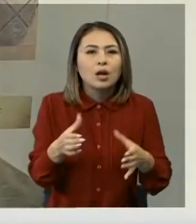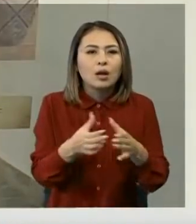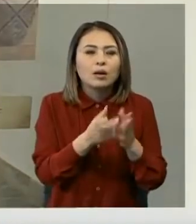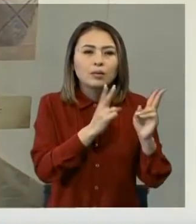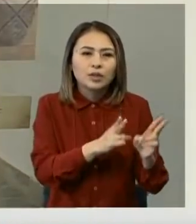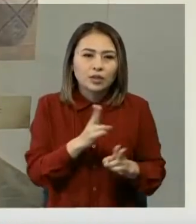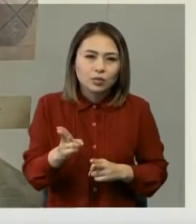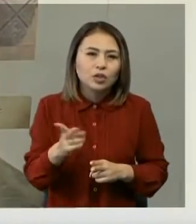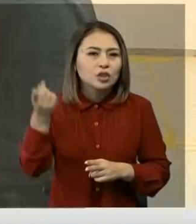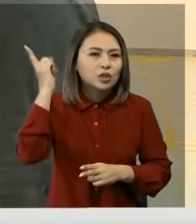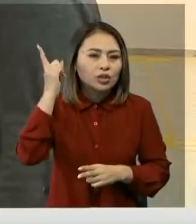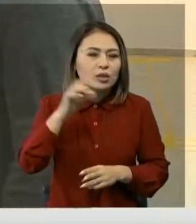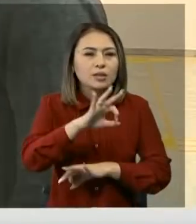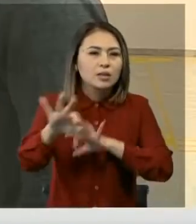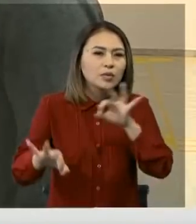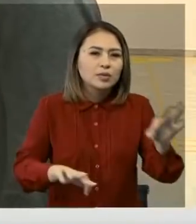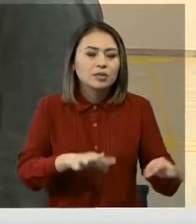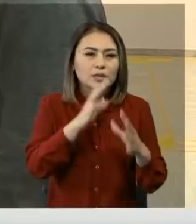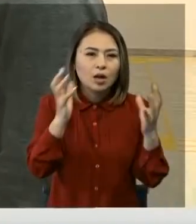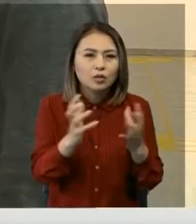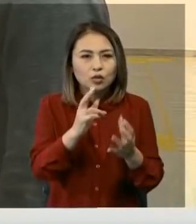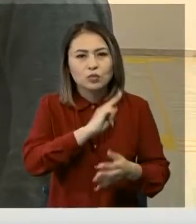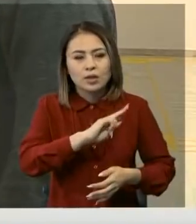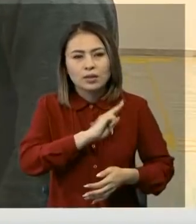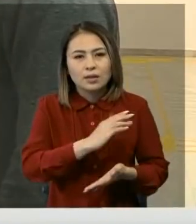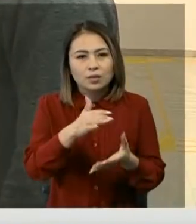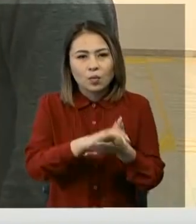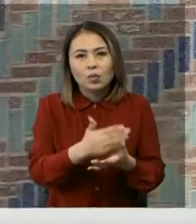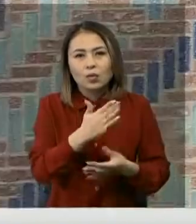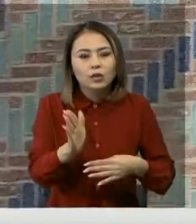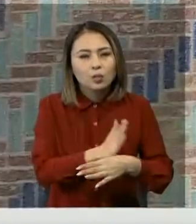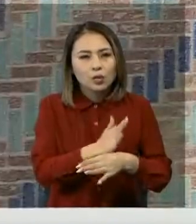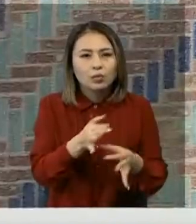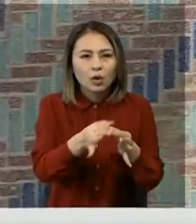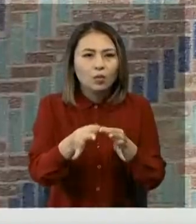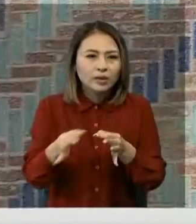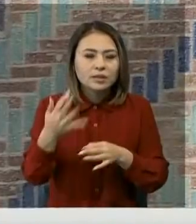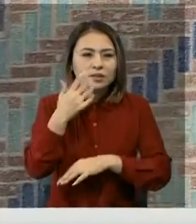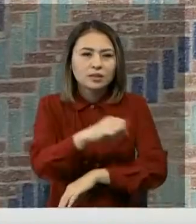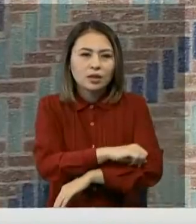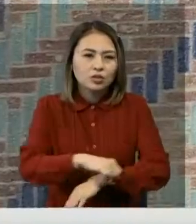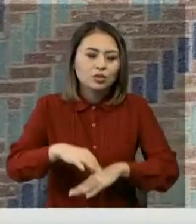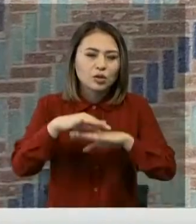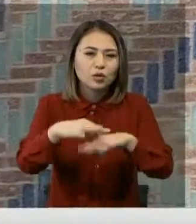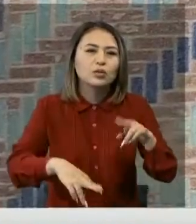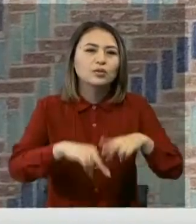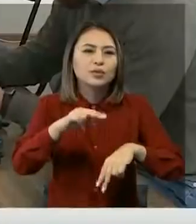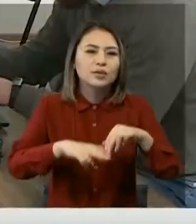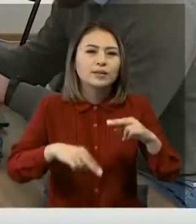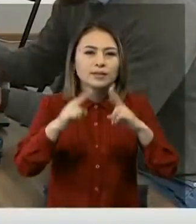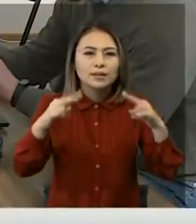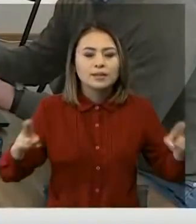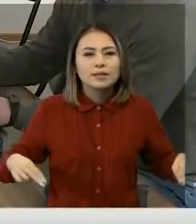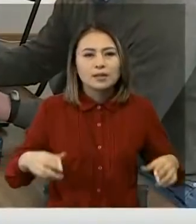абаттандыру, қалпына келтіру және ежелгі сәулетті сақтау жұмыстарымен танысты. Одан бөлек, бұл аумақтың сыртында жүргізілген